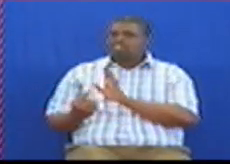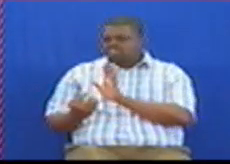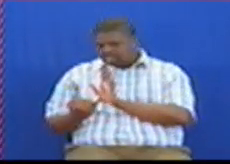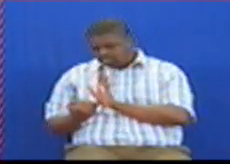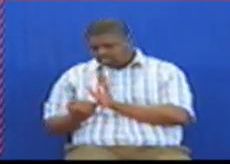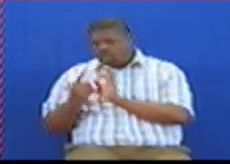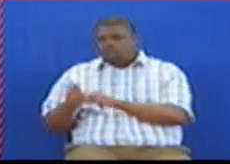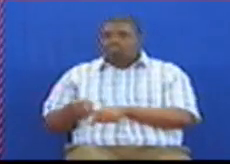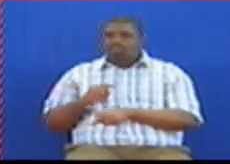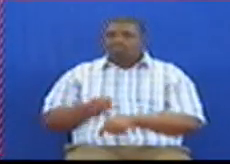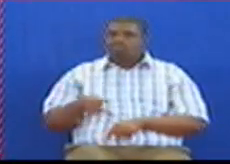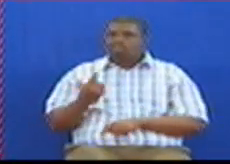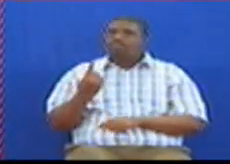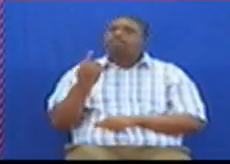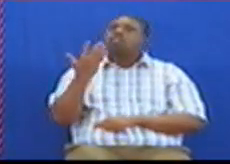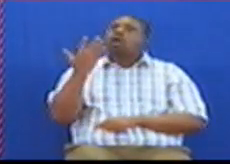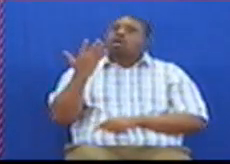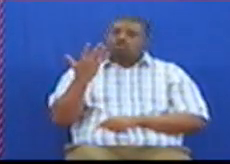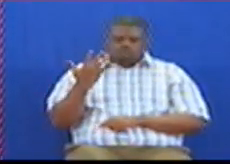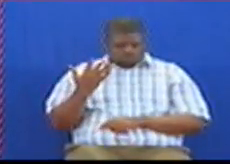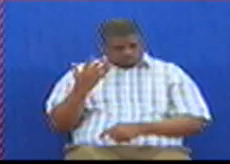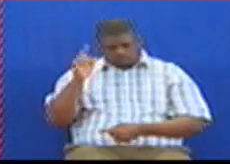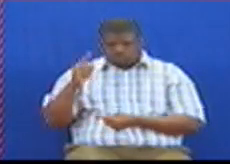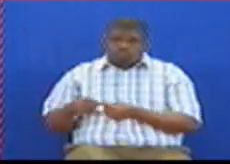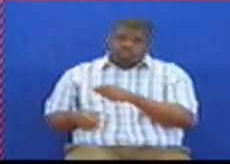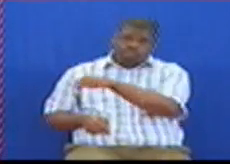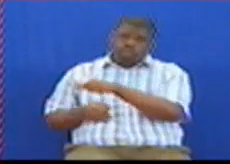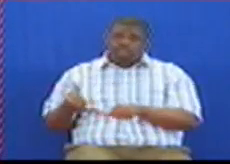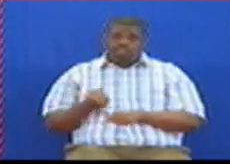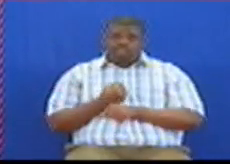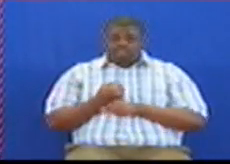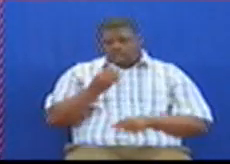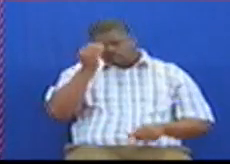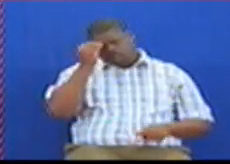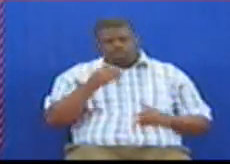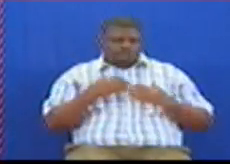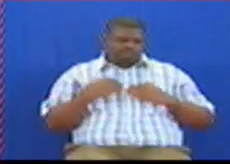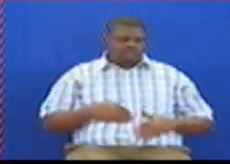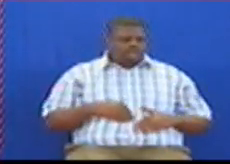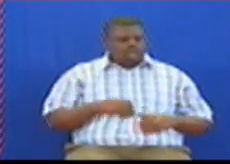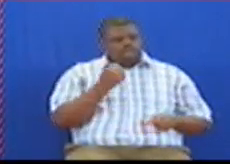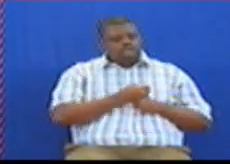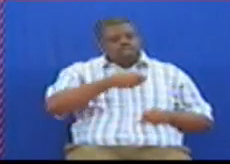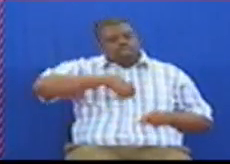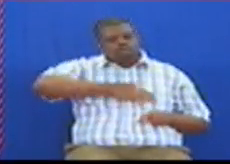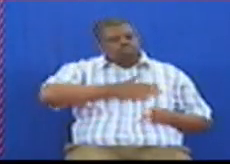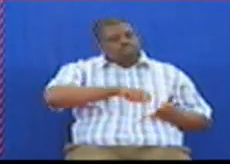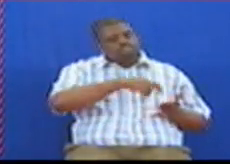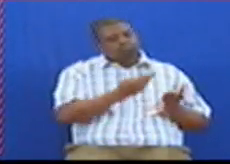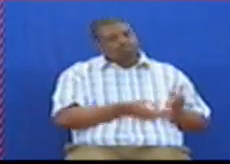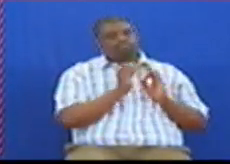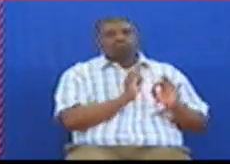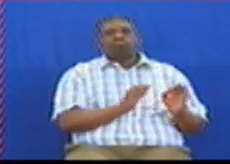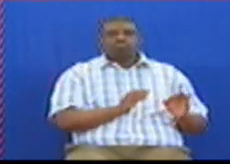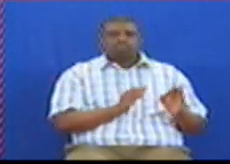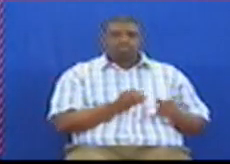karibia 1540. Inafanya kada ya elimu pamoja na afya tunashindwa kufanya kazi zetu vizuri kwa ajili ya wananchi.